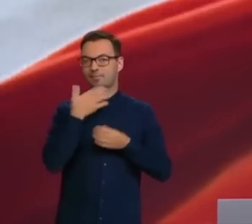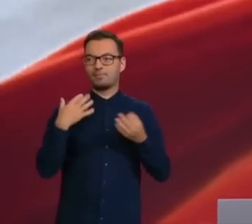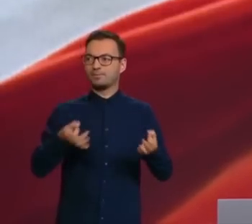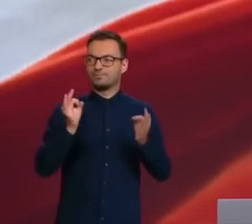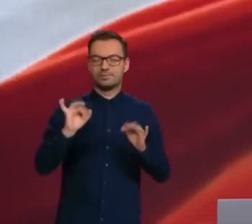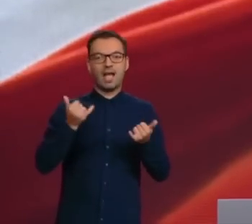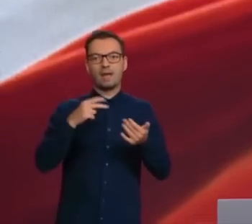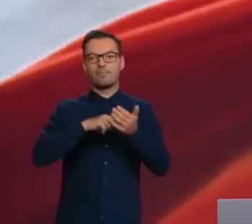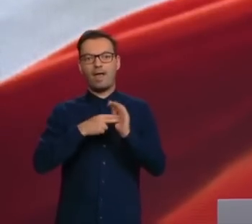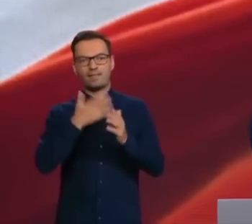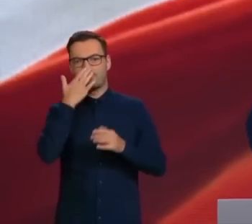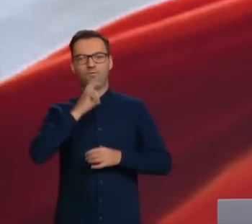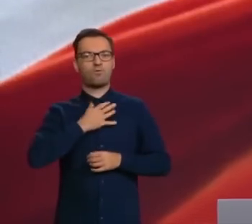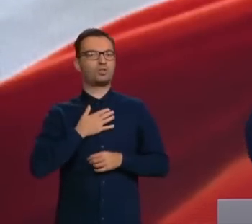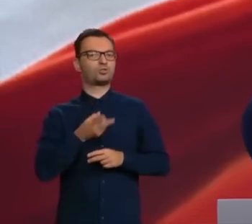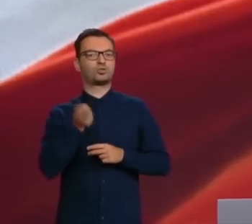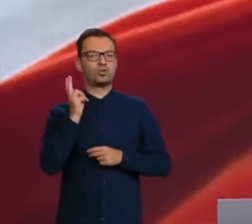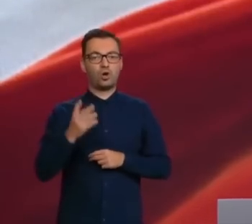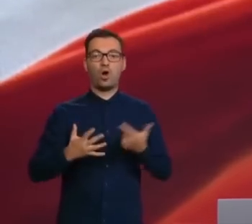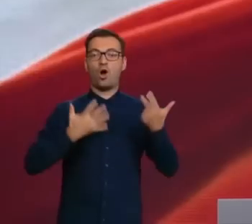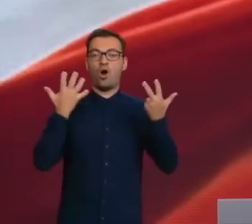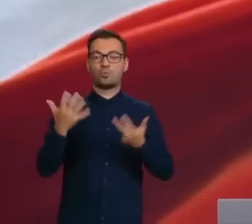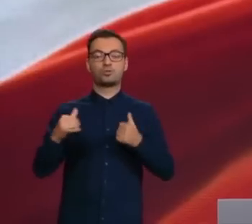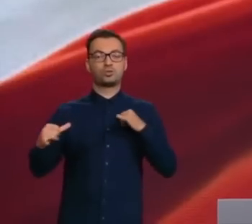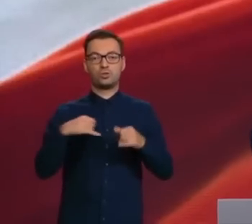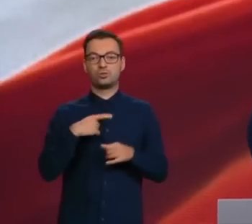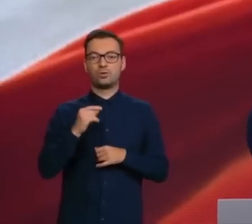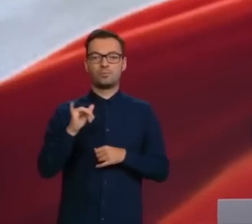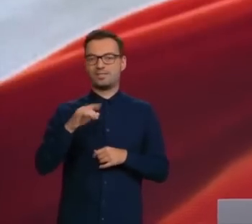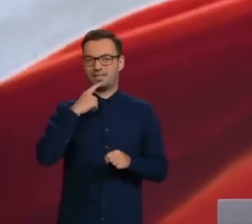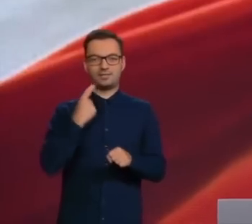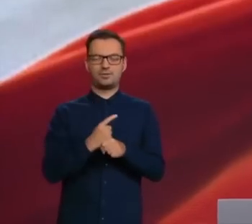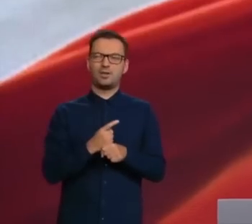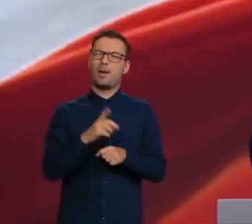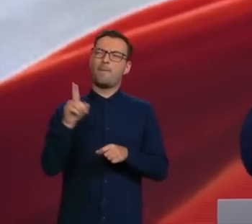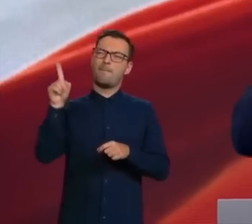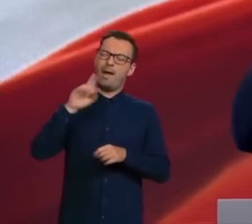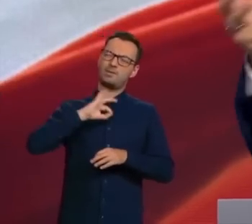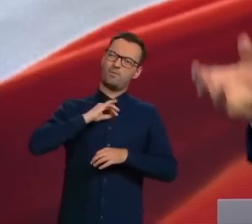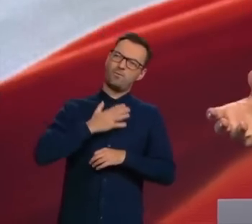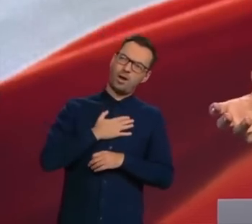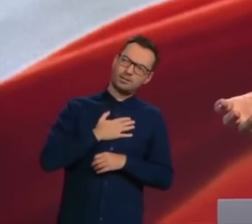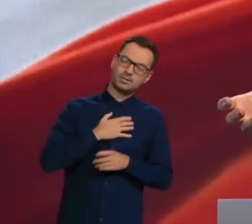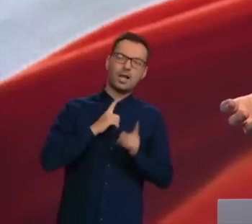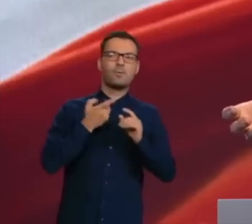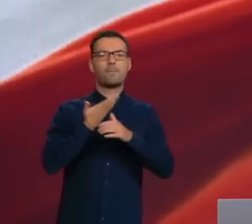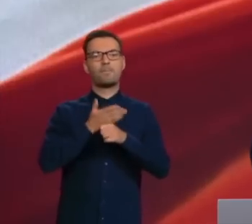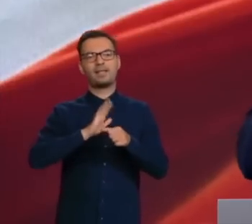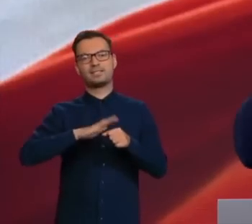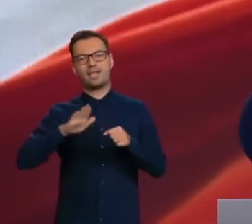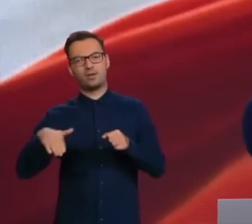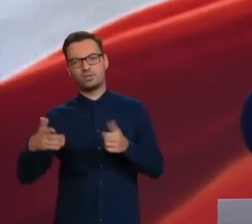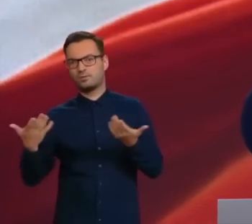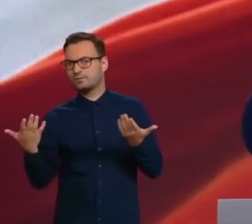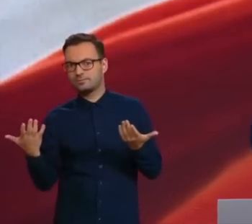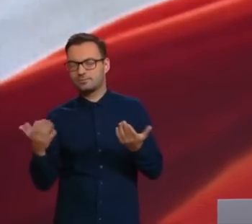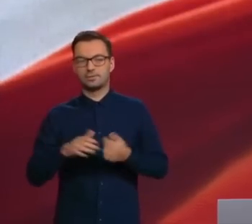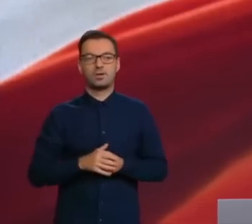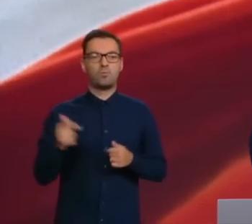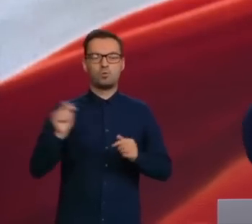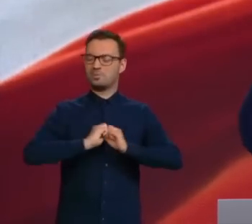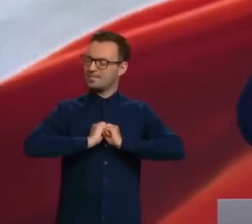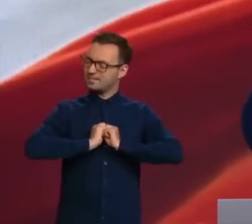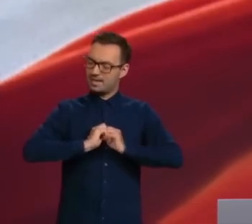własnościowej. Prawda, po 8 latach rządu PiS nie był w stanie zdecydować się, czy to ma być własność państwa polskiego, czy międzynarodowego kapitału. Tutaj muszą być